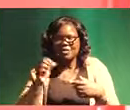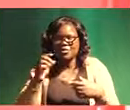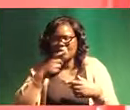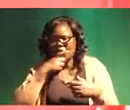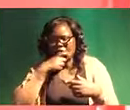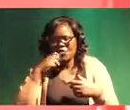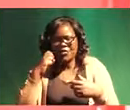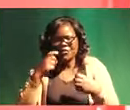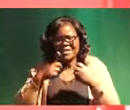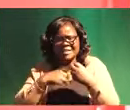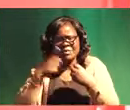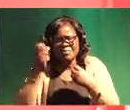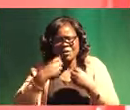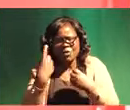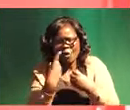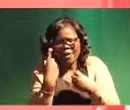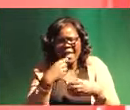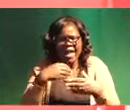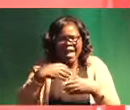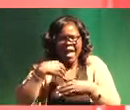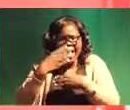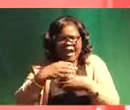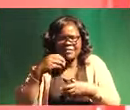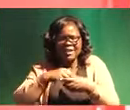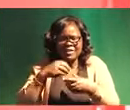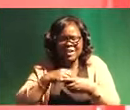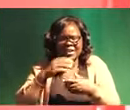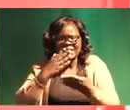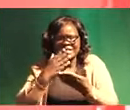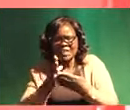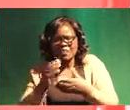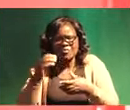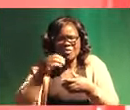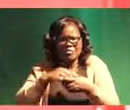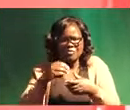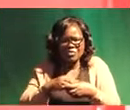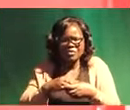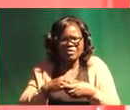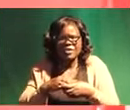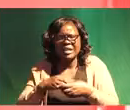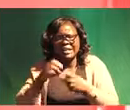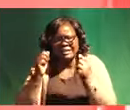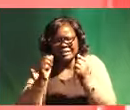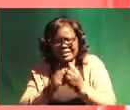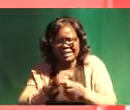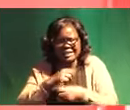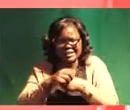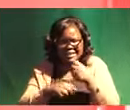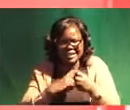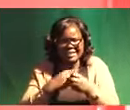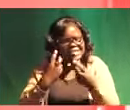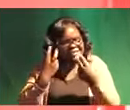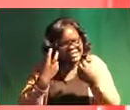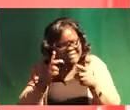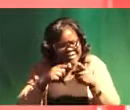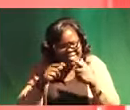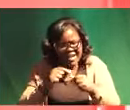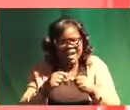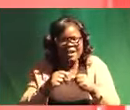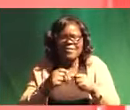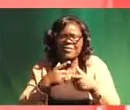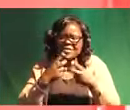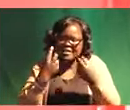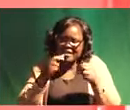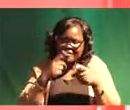Within 6 months after election, kuna wale tulipigia kura miaka 10 akuanja wai na